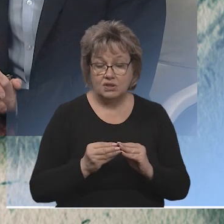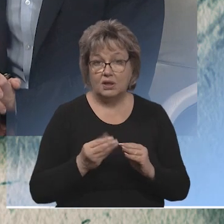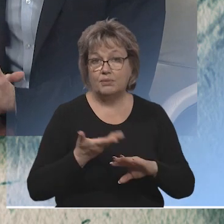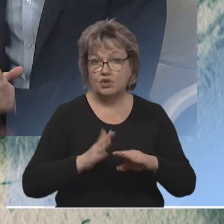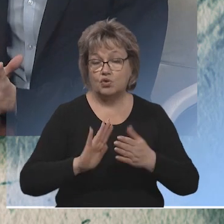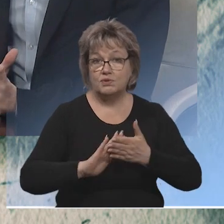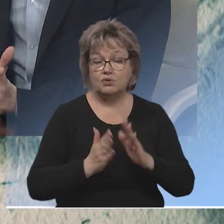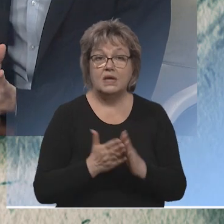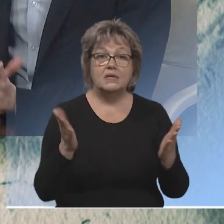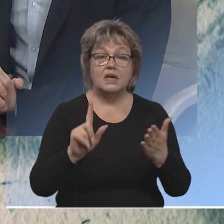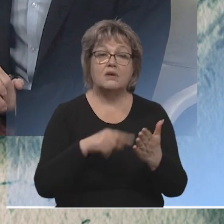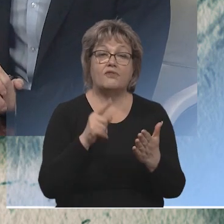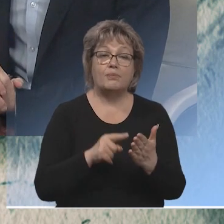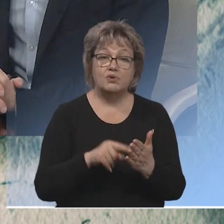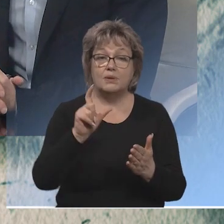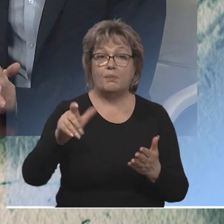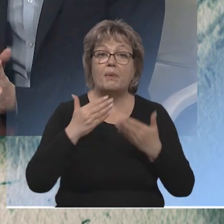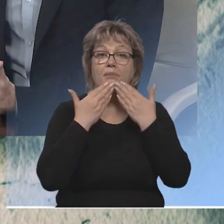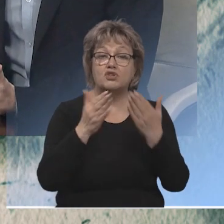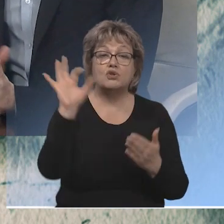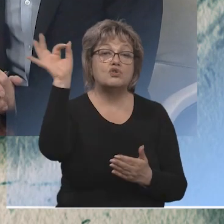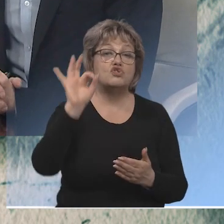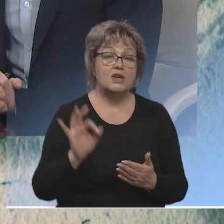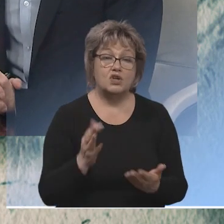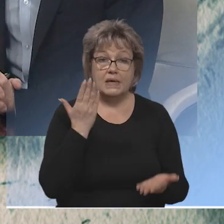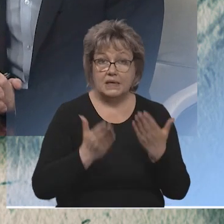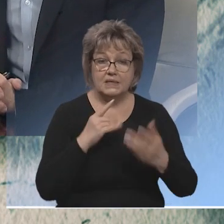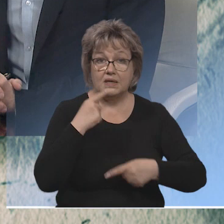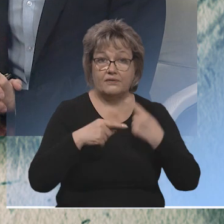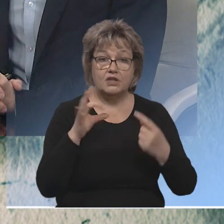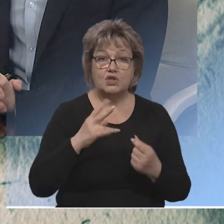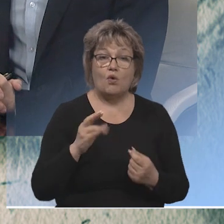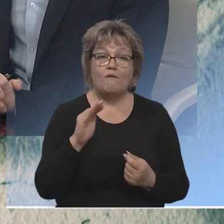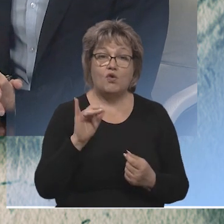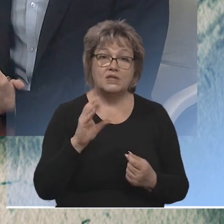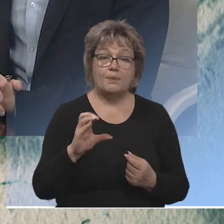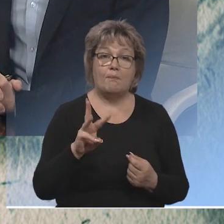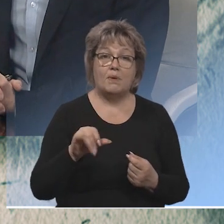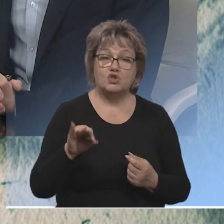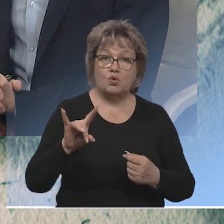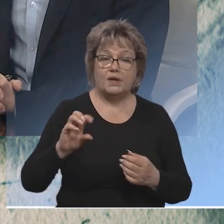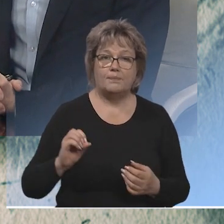по форс-мажору. С какими вопросами предприниматели обращаются чаще, если речь идет о форс-мажоре?